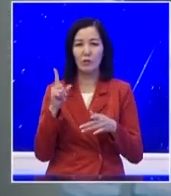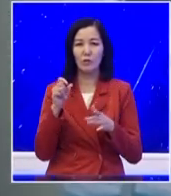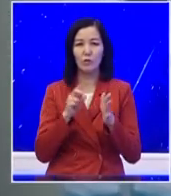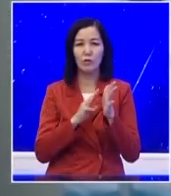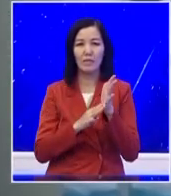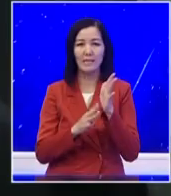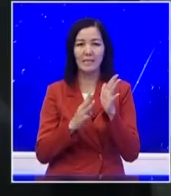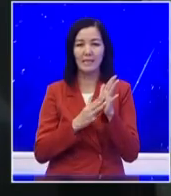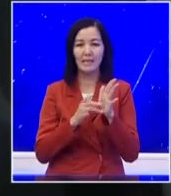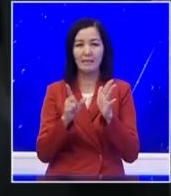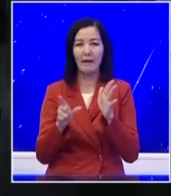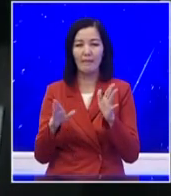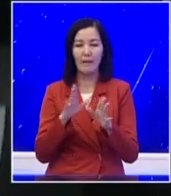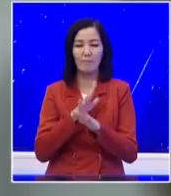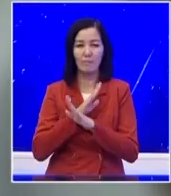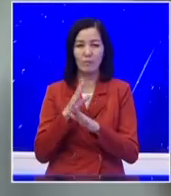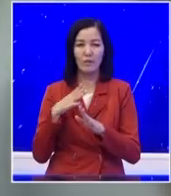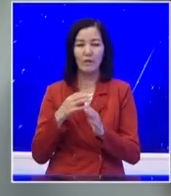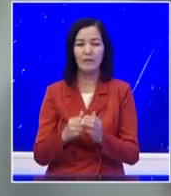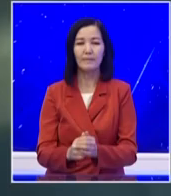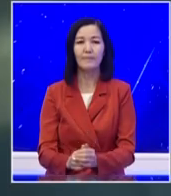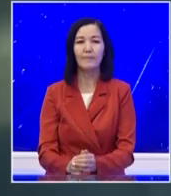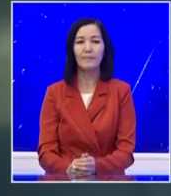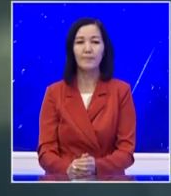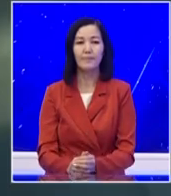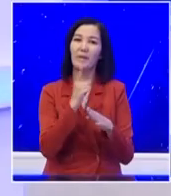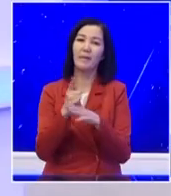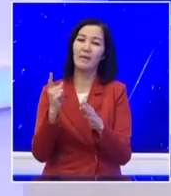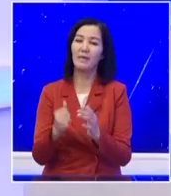шықса, 188-і көз жұмды.